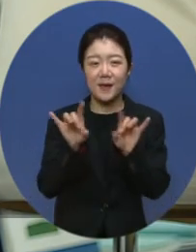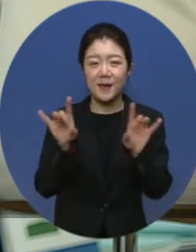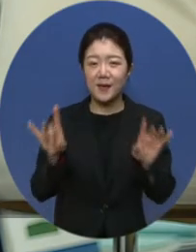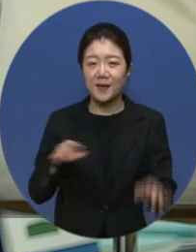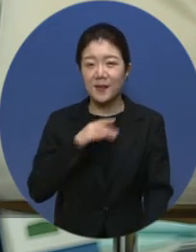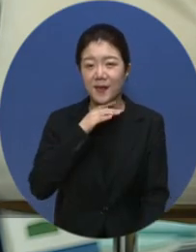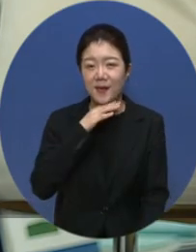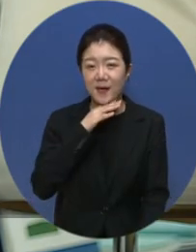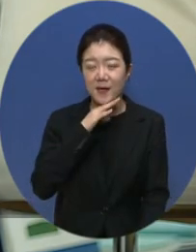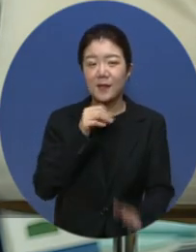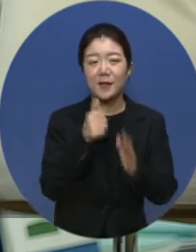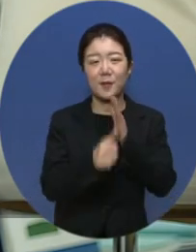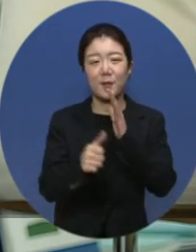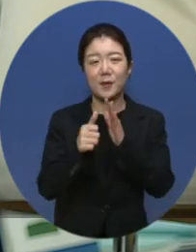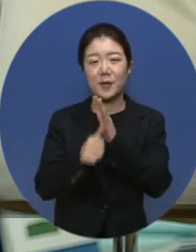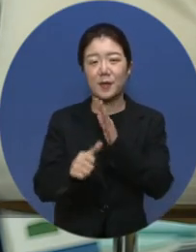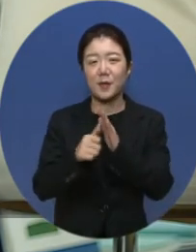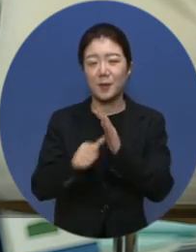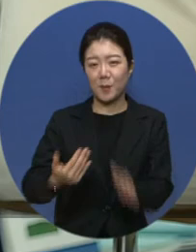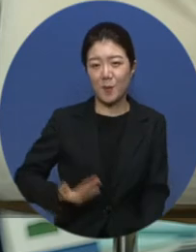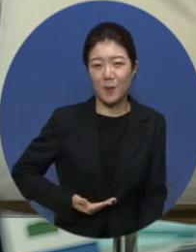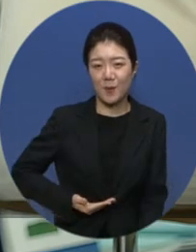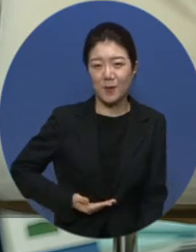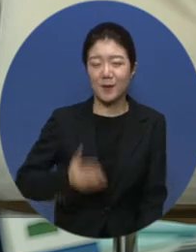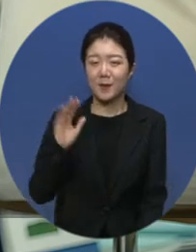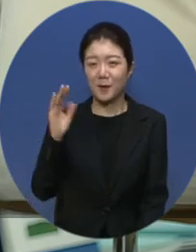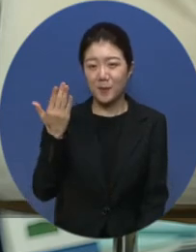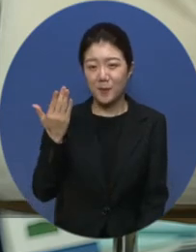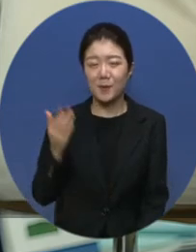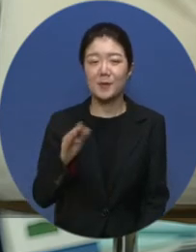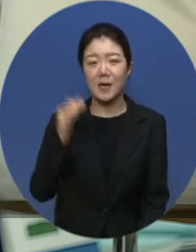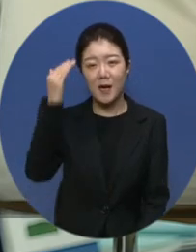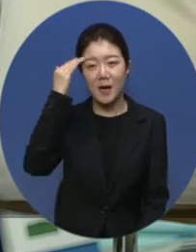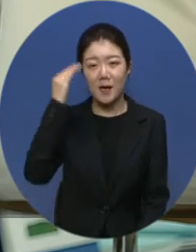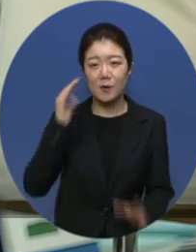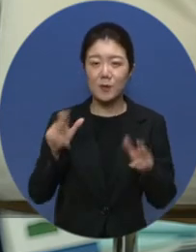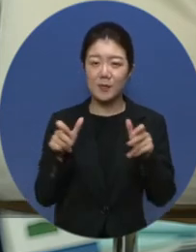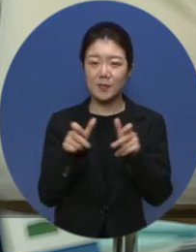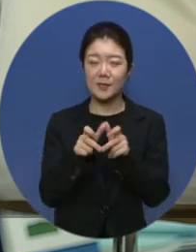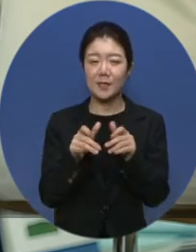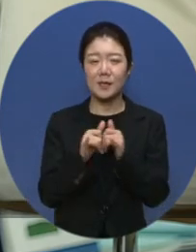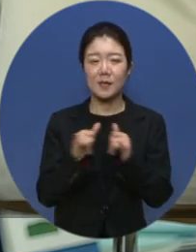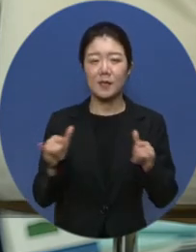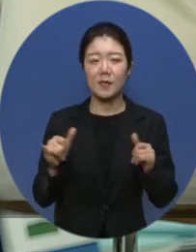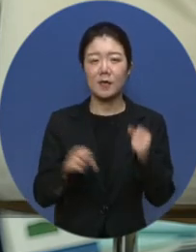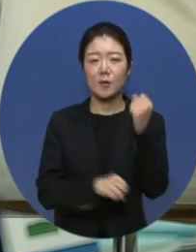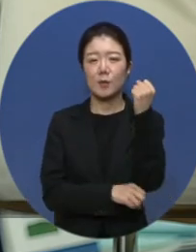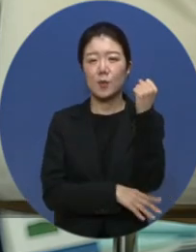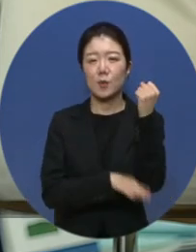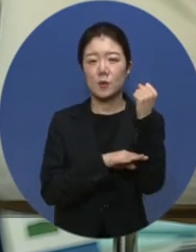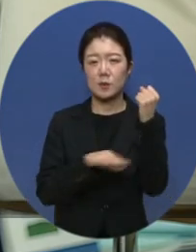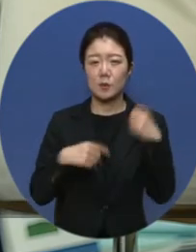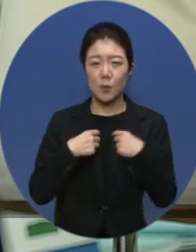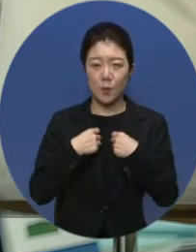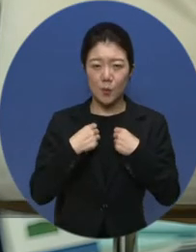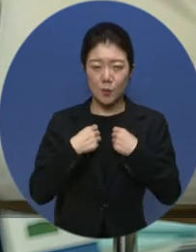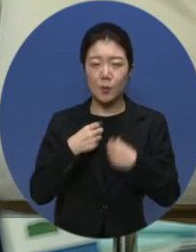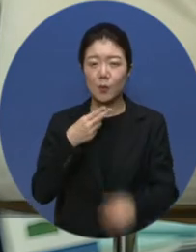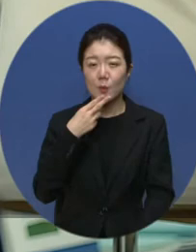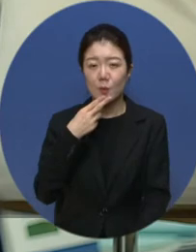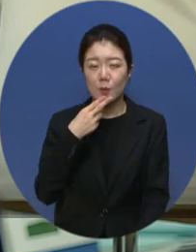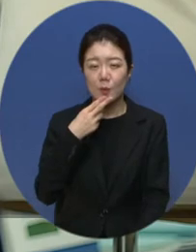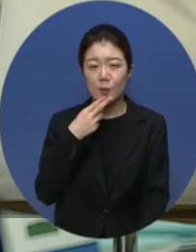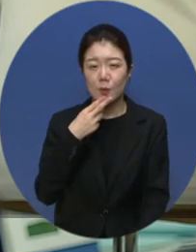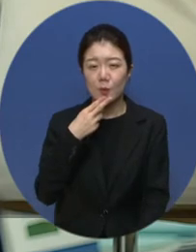그 나이대의 대표가 되는 모델이 될 수가 있었고, 실제 우리나라에는 장애인의 표준 사이즈라는 게 없어요, 아예.